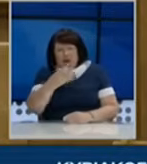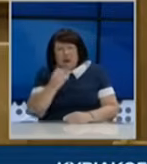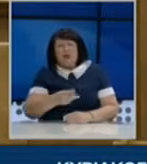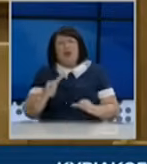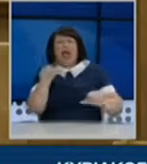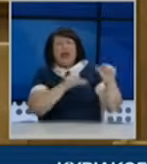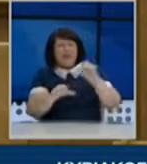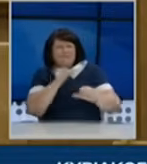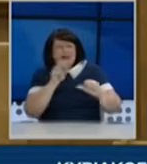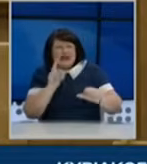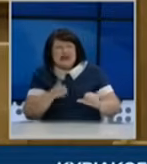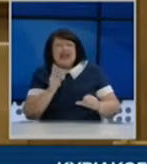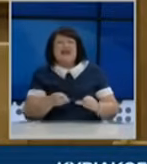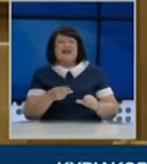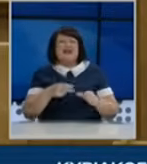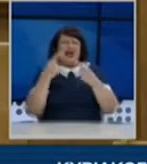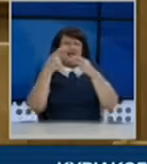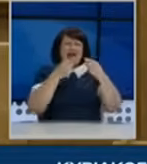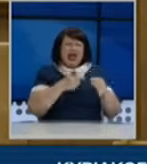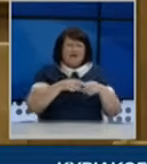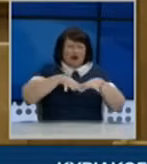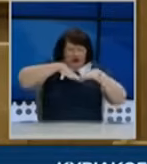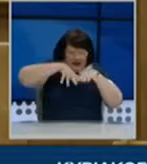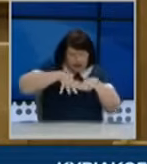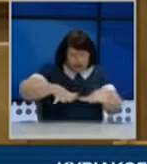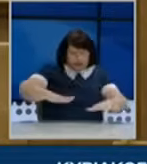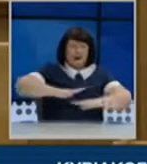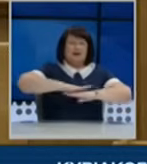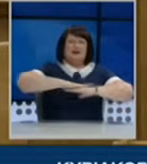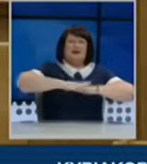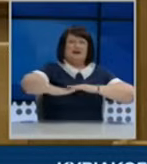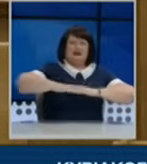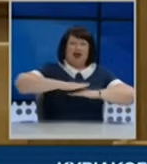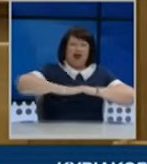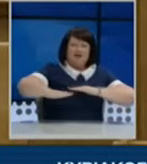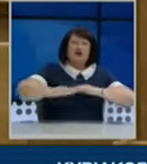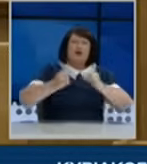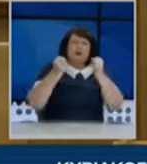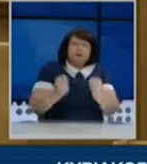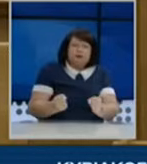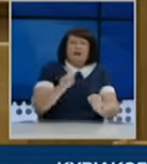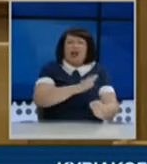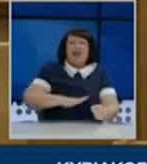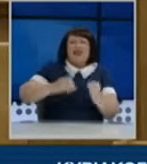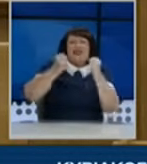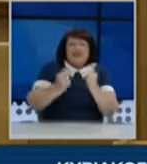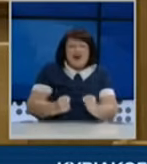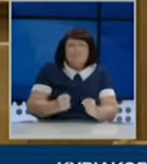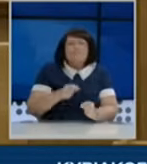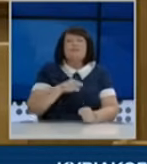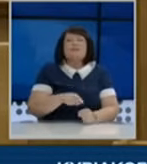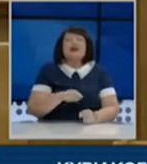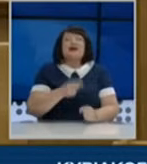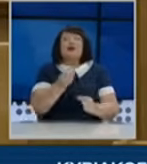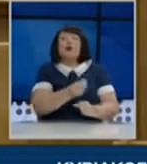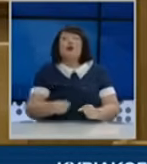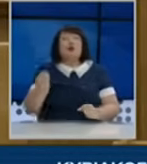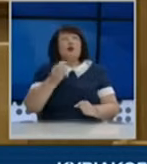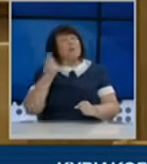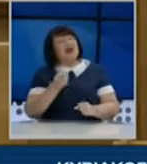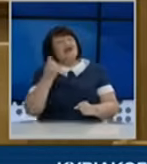μείνουν στη γη, δεν φεύγουν από εδώ αυτά. Είναι μπίζνα ναι, αλλά πάνω απ' όλα για μας είναι το περιβάλλον,